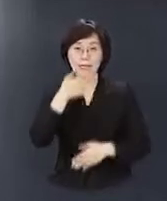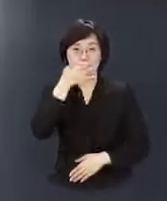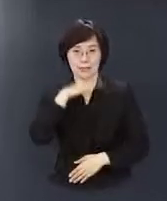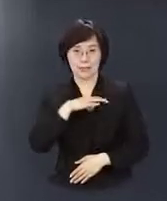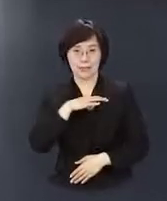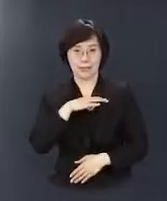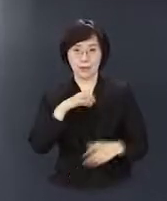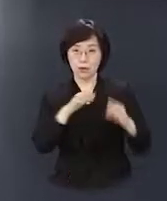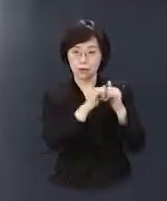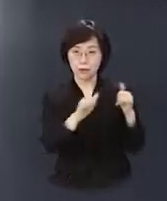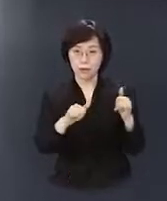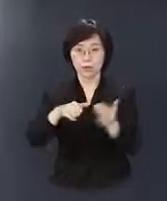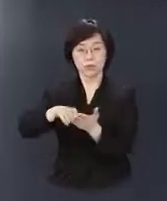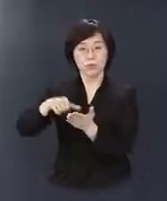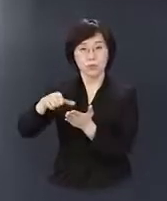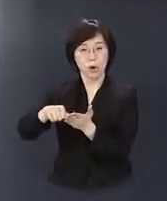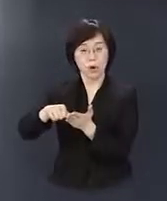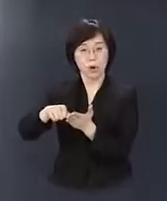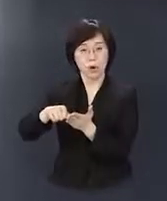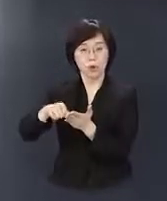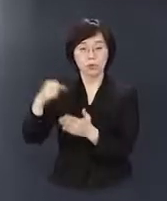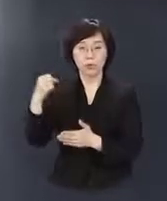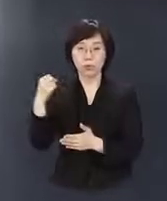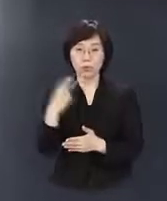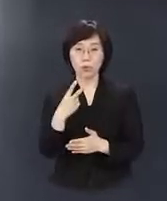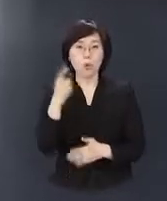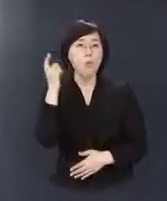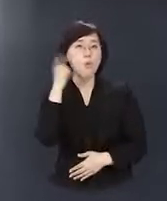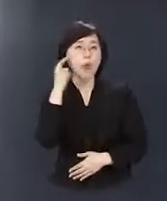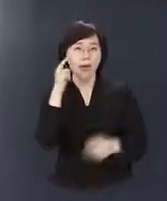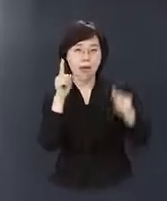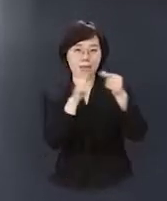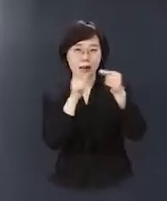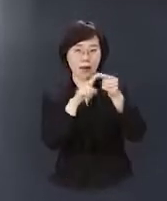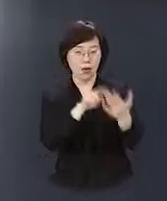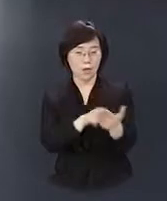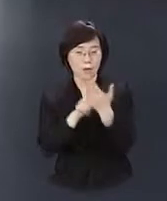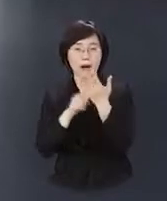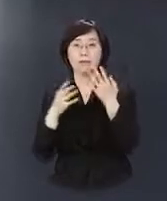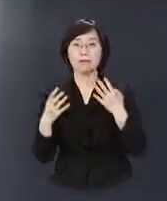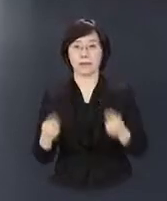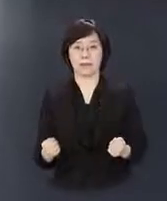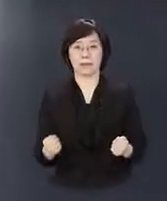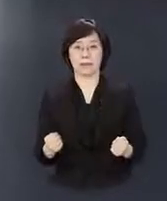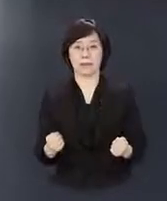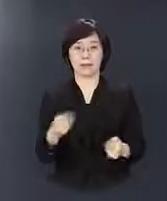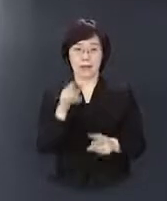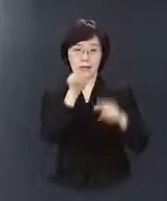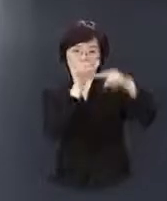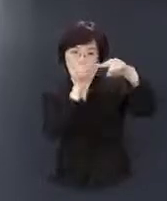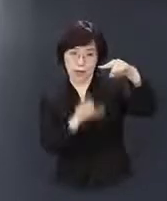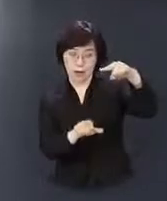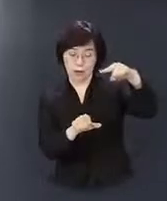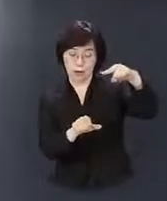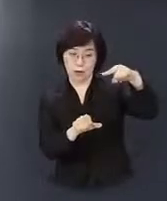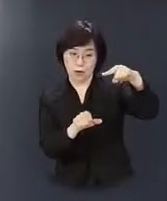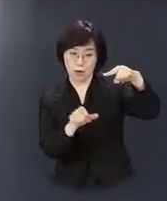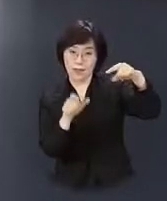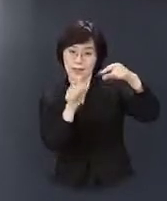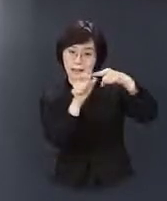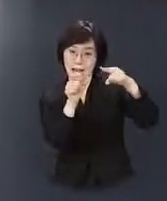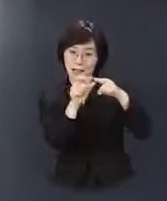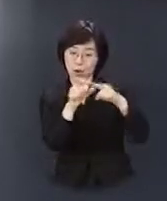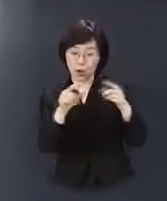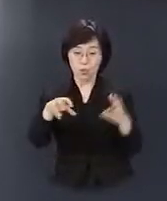주민 투표 또 왜 등의 단어들이 두드러졌습니다 댓글에서 어떤 단어 들끼리 많이